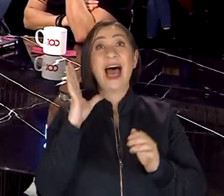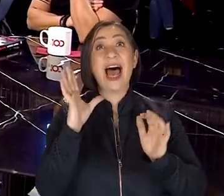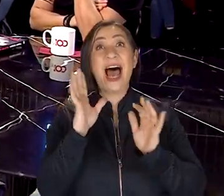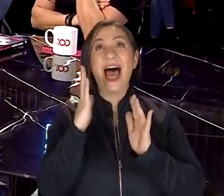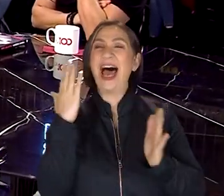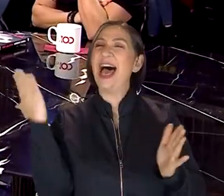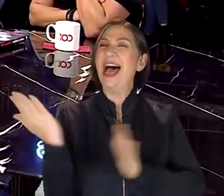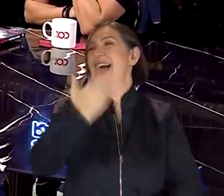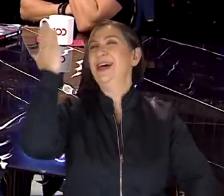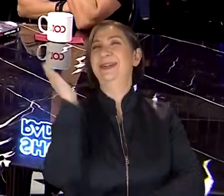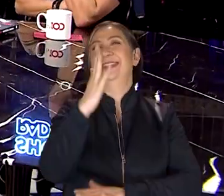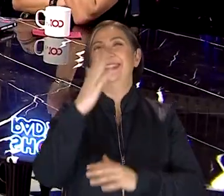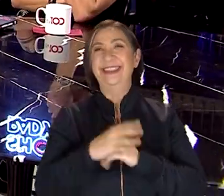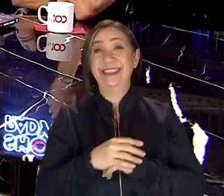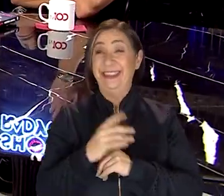çıkıyor. Ah ulan ah.